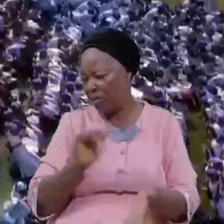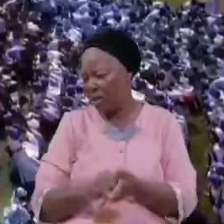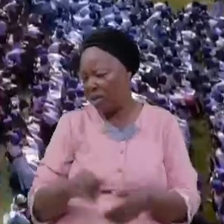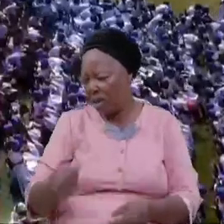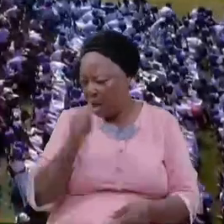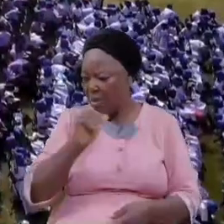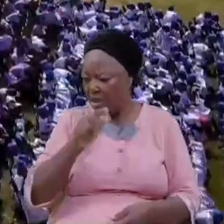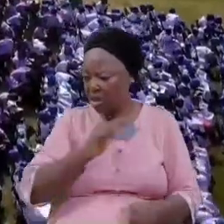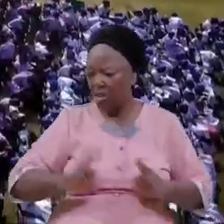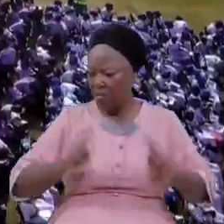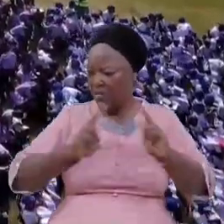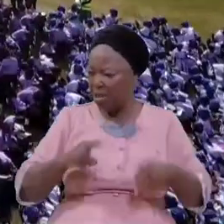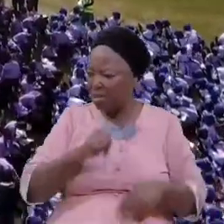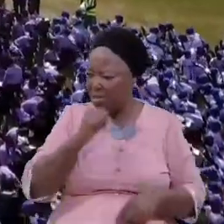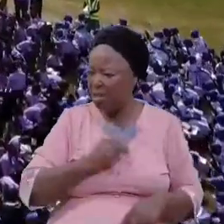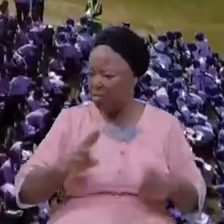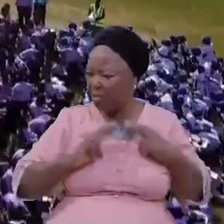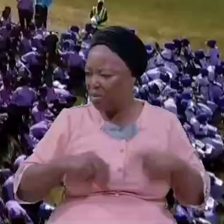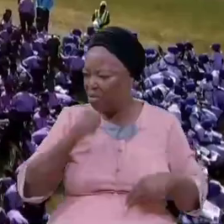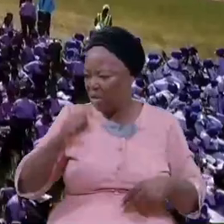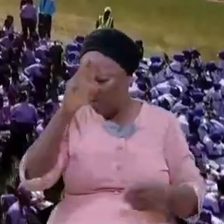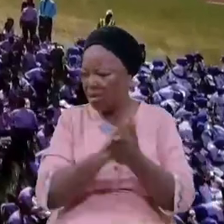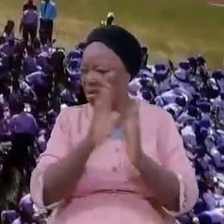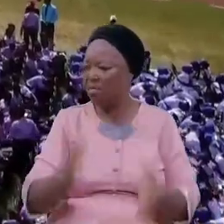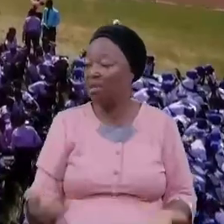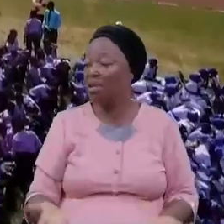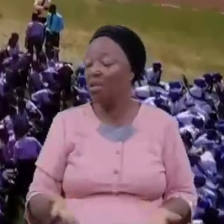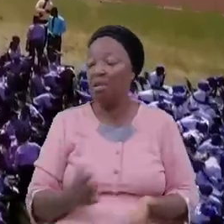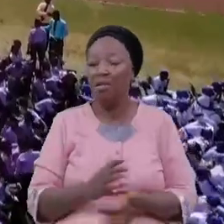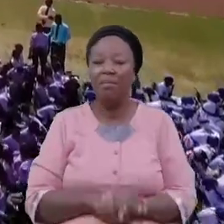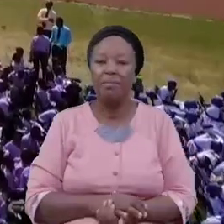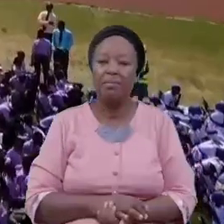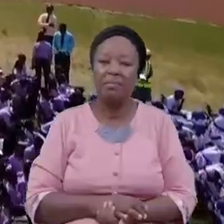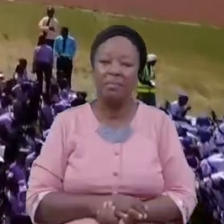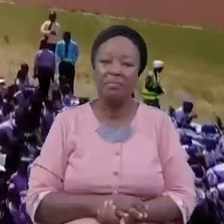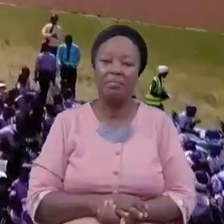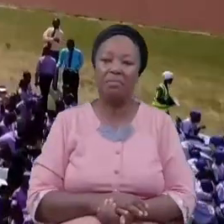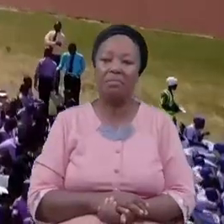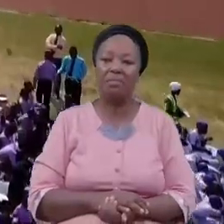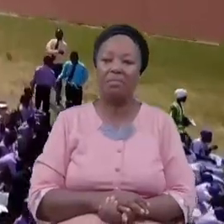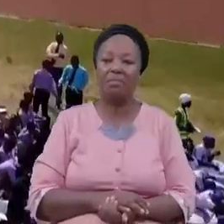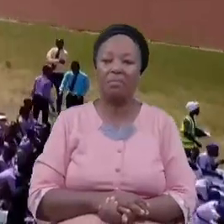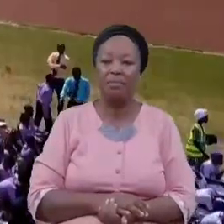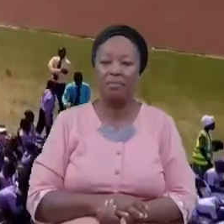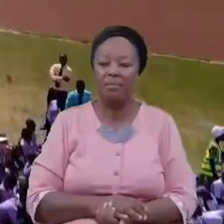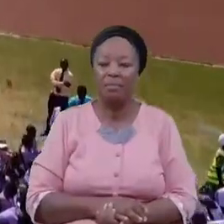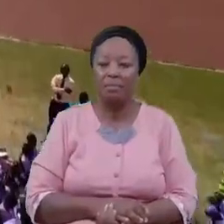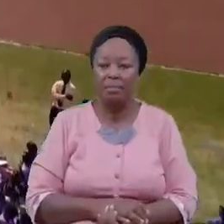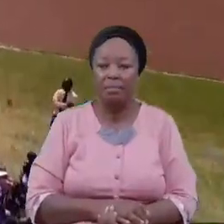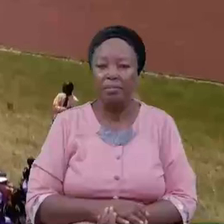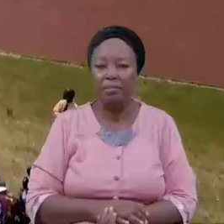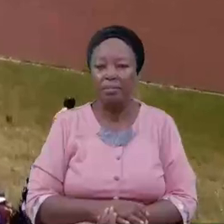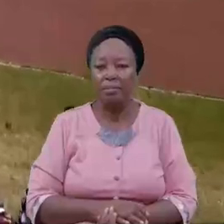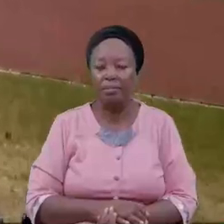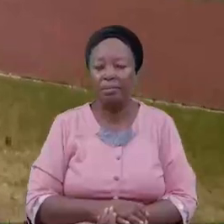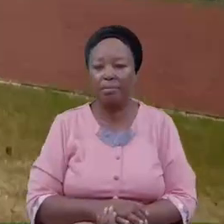being, he's not a saint of God. Quand il se fâche, il frappe la femme à la maison. Il la frappe, la femme dit, mais tu es un prédicateur, dit, après tout, je suis